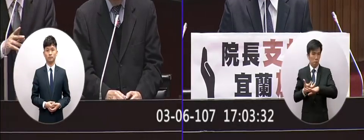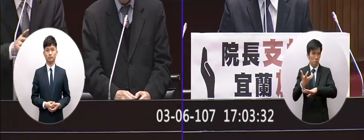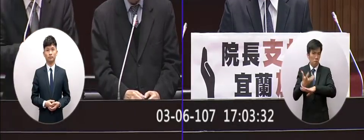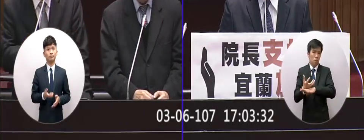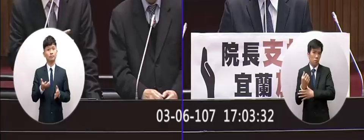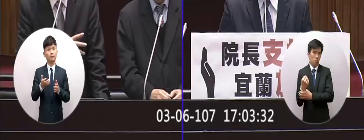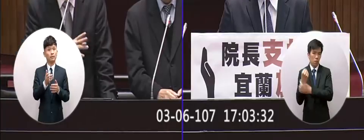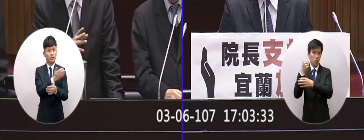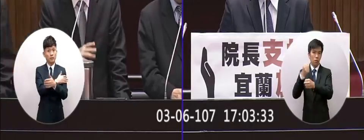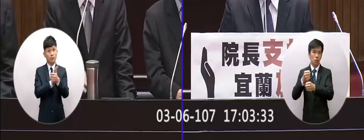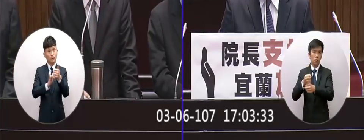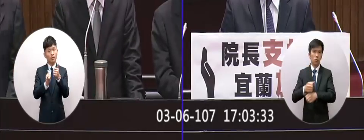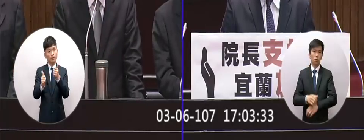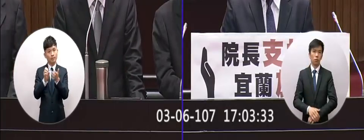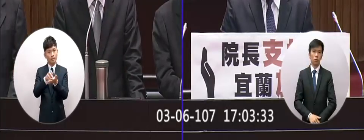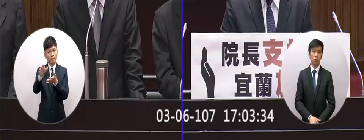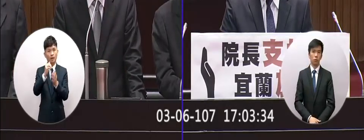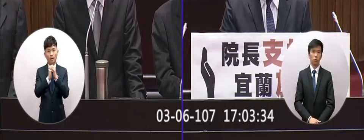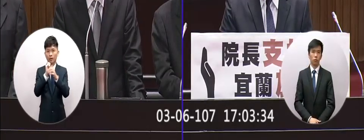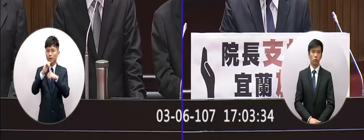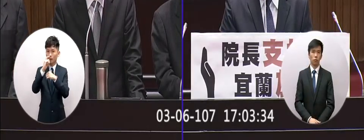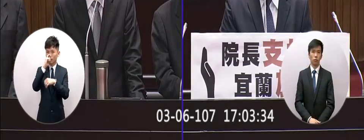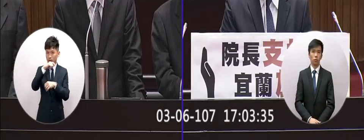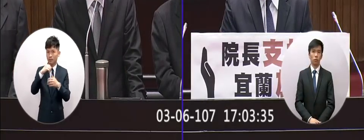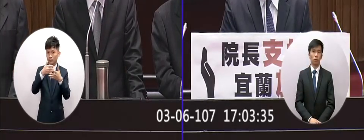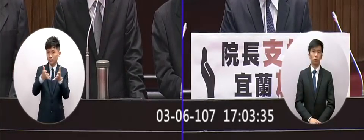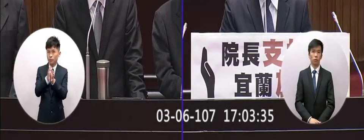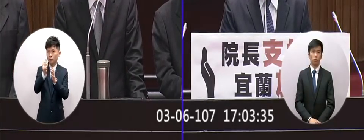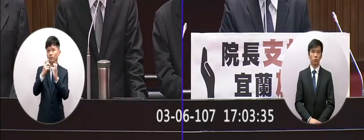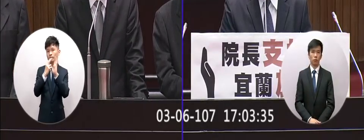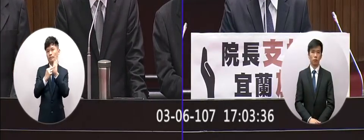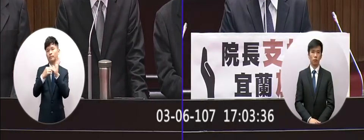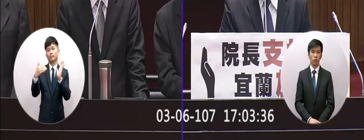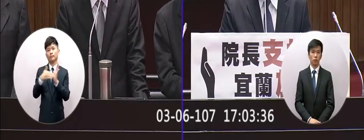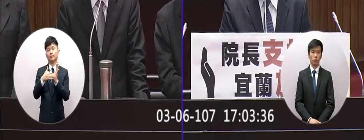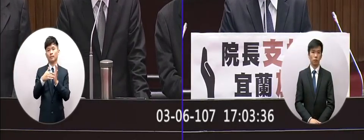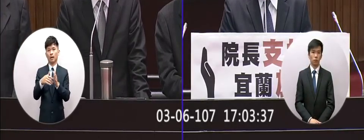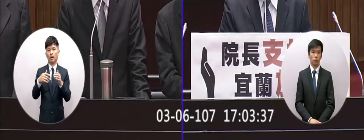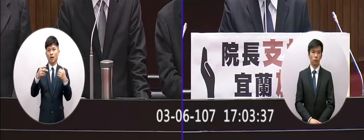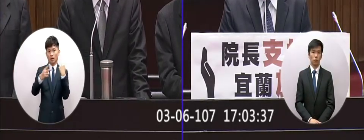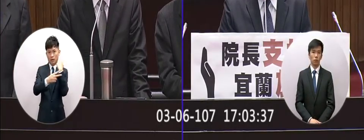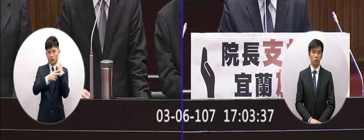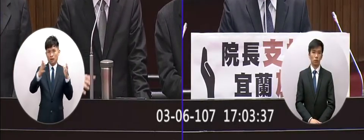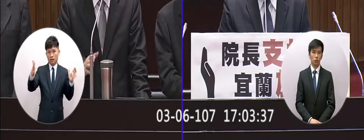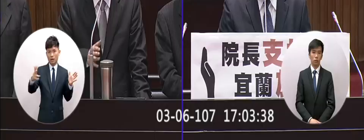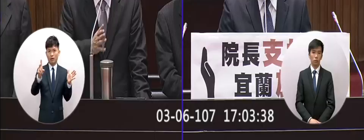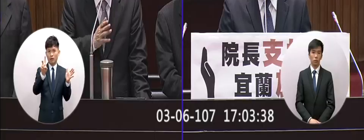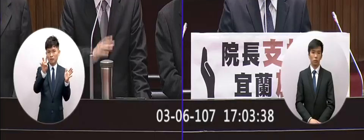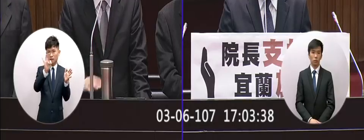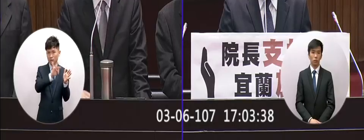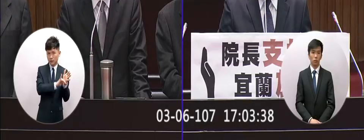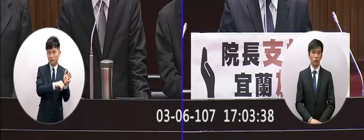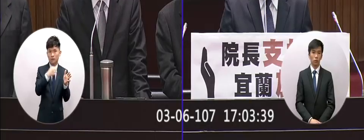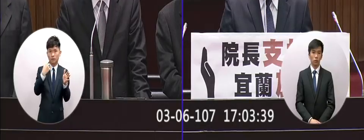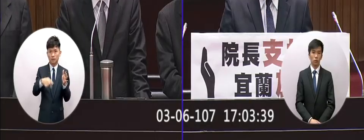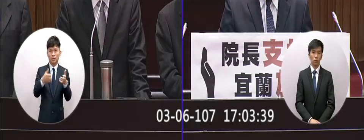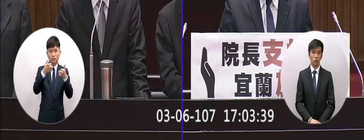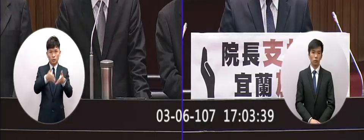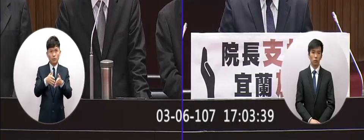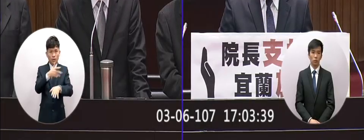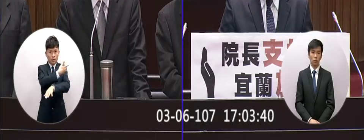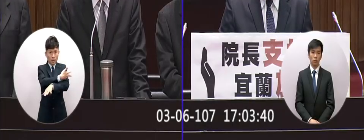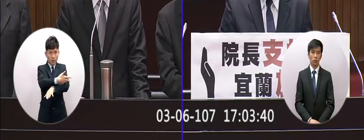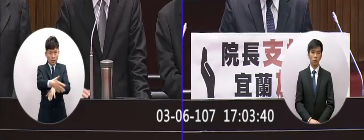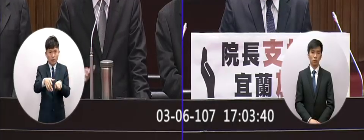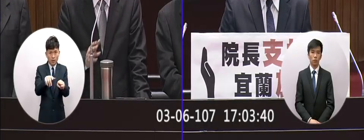刚跟陈委员报告，刚刚贺哲部长已经有说明，因为总共20几公里长，而且横跨几个重要的河